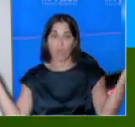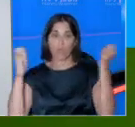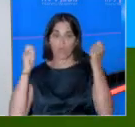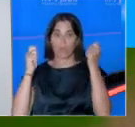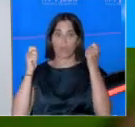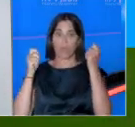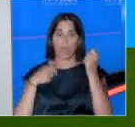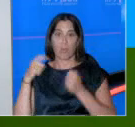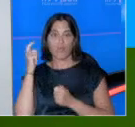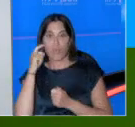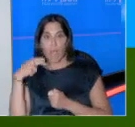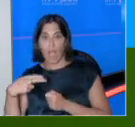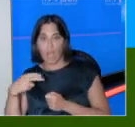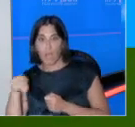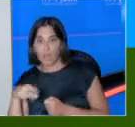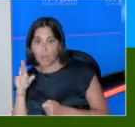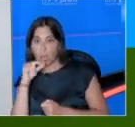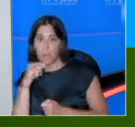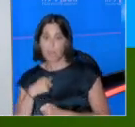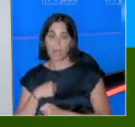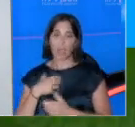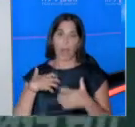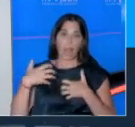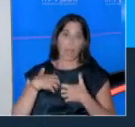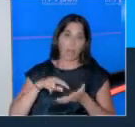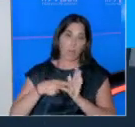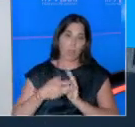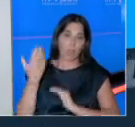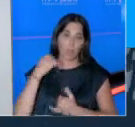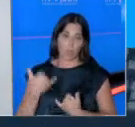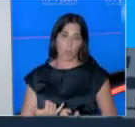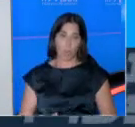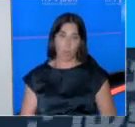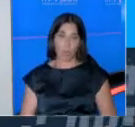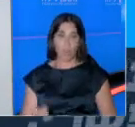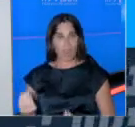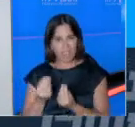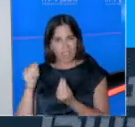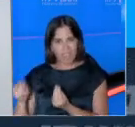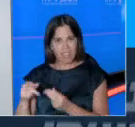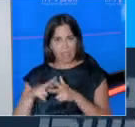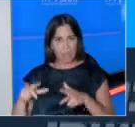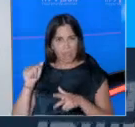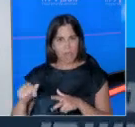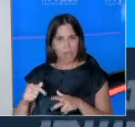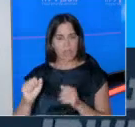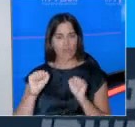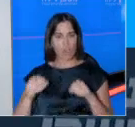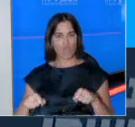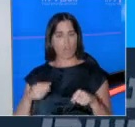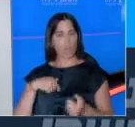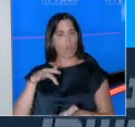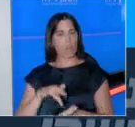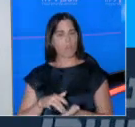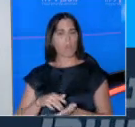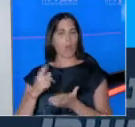את אני זובידה מדבר איתנו על הדרמות הפוליטיות שהיו היום. הדבר הזה, הסיטואציה הזאת שבה השלטון נמצא כל